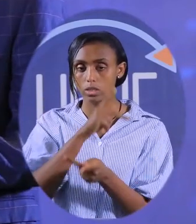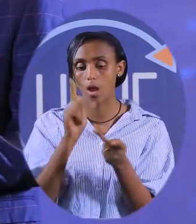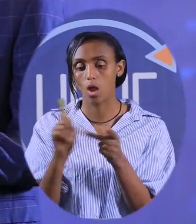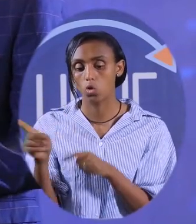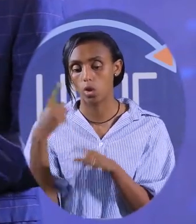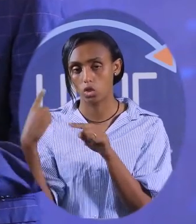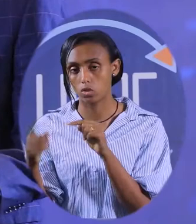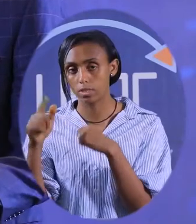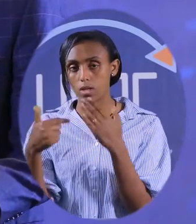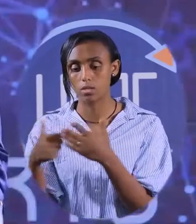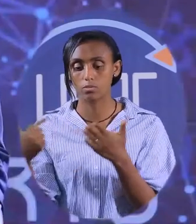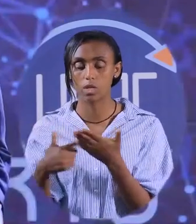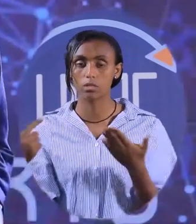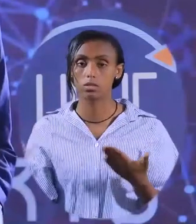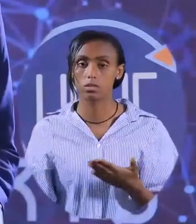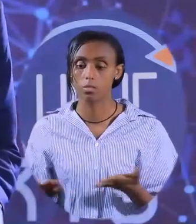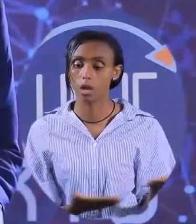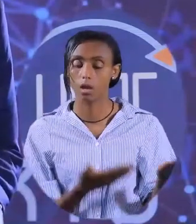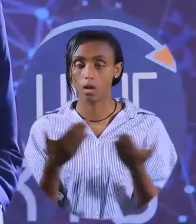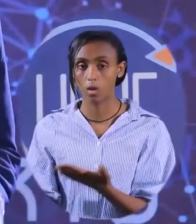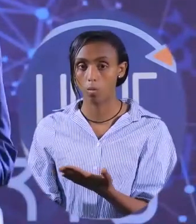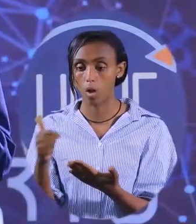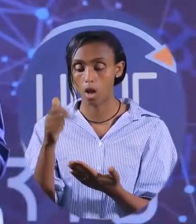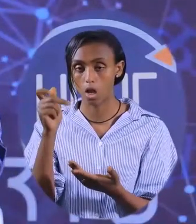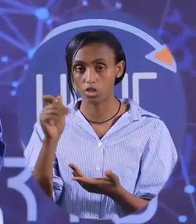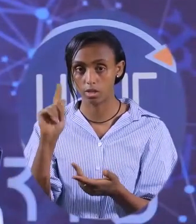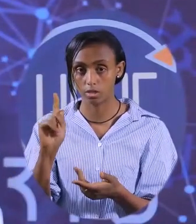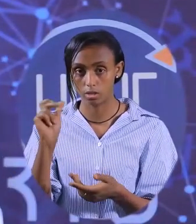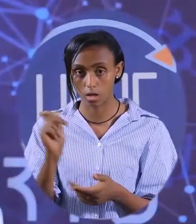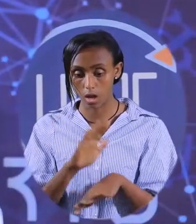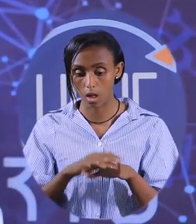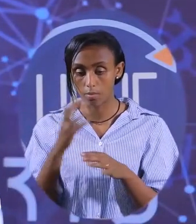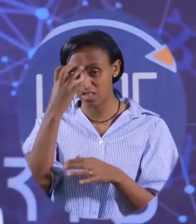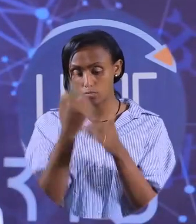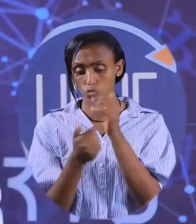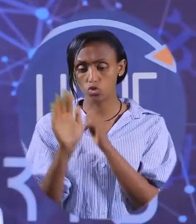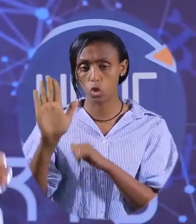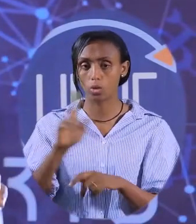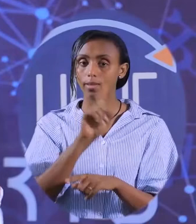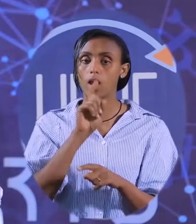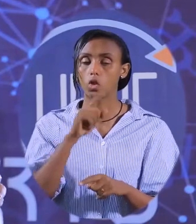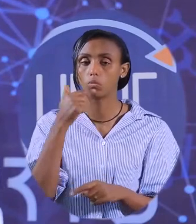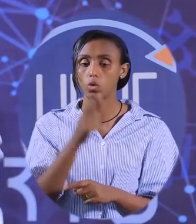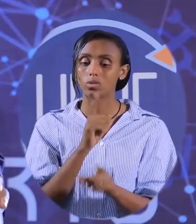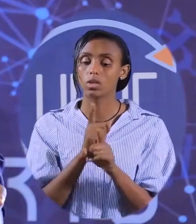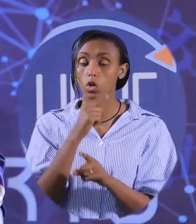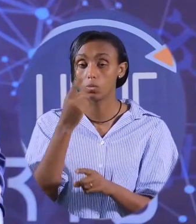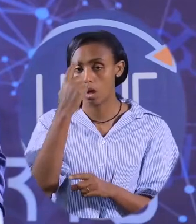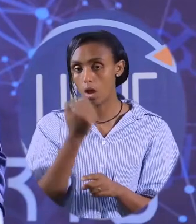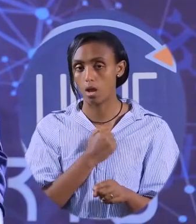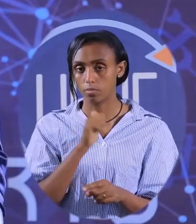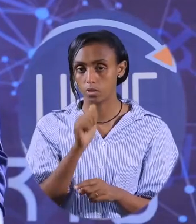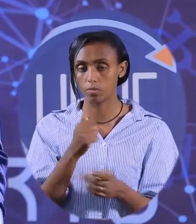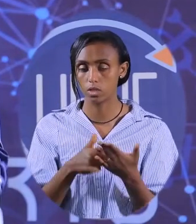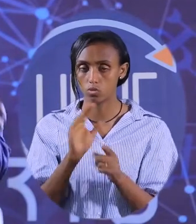ሊሆን አይችልም። ስለዚህ በዚህ በቀረበው አጀንዳ ላይ መንግስት ብቻውን ተጠያቂ ነው የሚለው አግባብ ነው ብዬ እኔ አላምንም።